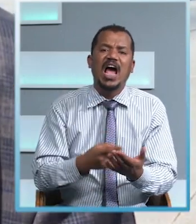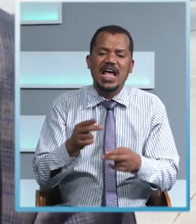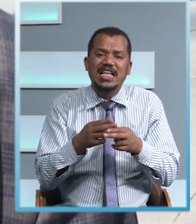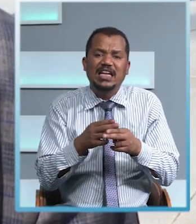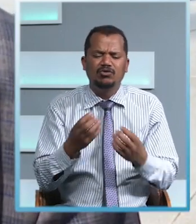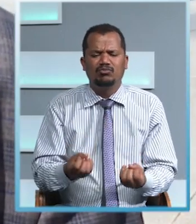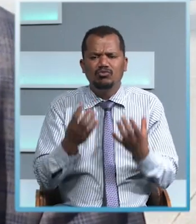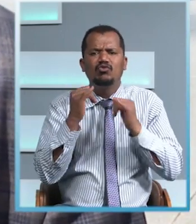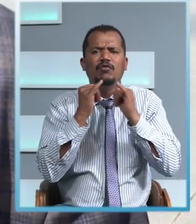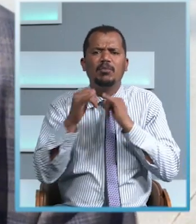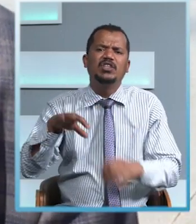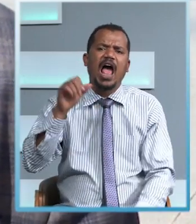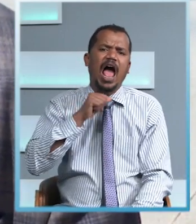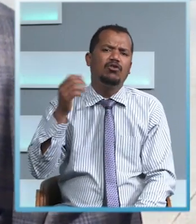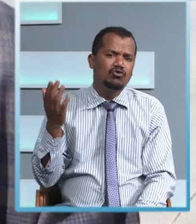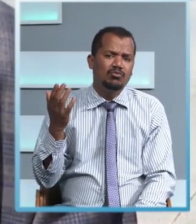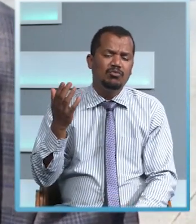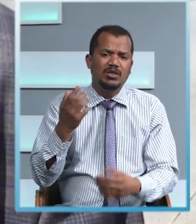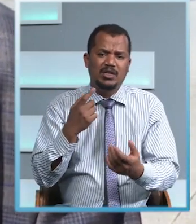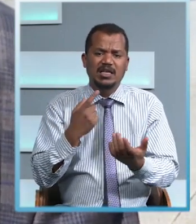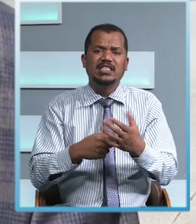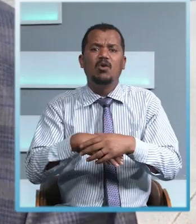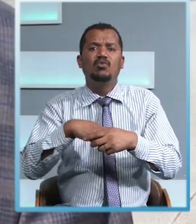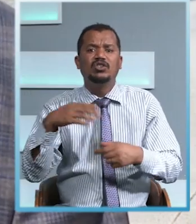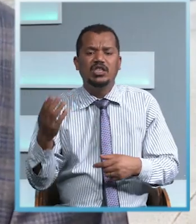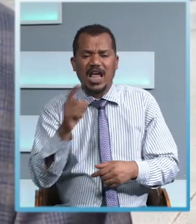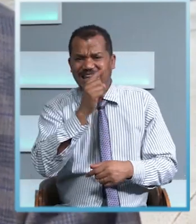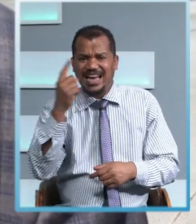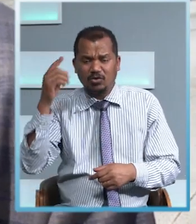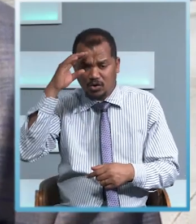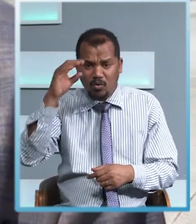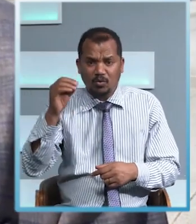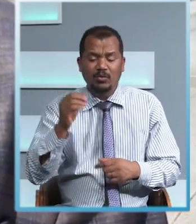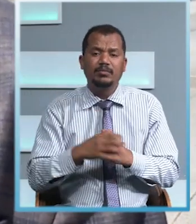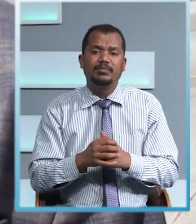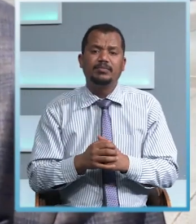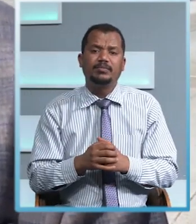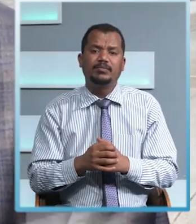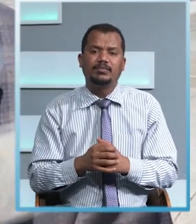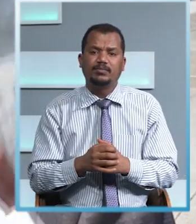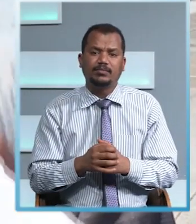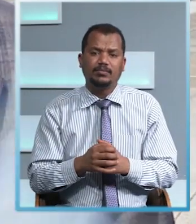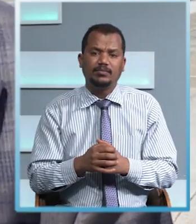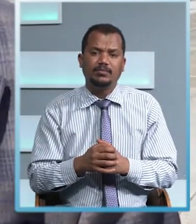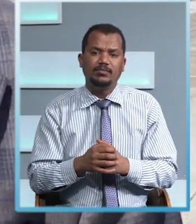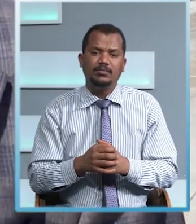በመረጃ ጥረትም ብዙ ኢንፎርሜሽን አይኖረውም። ከዛ ውጪ ደግሞ እያንዳንዱ ሰው